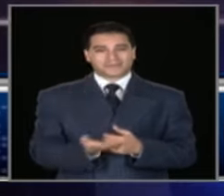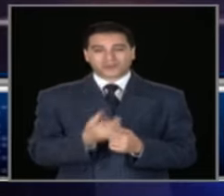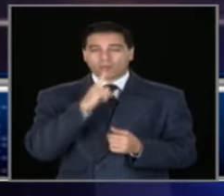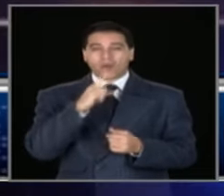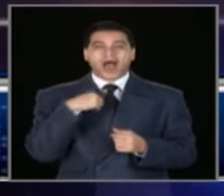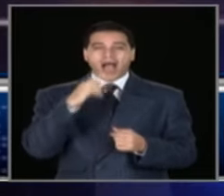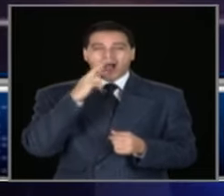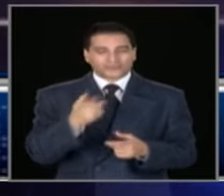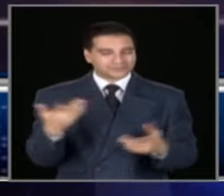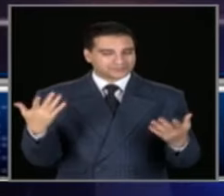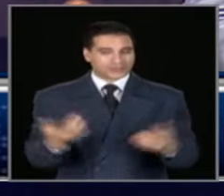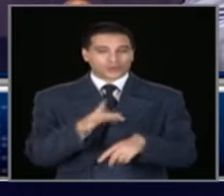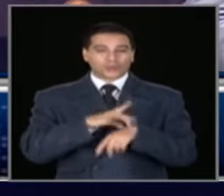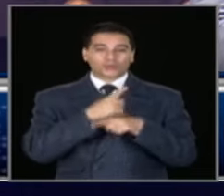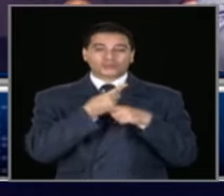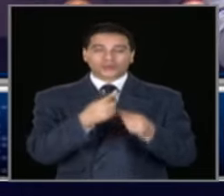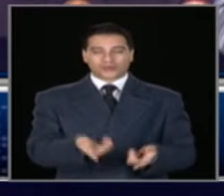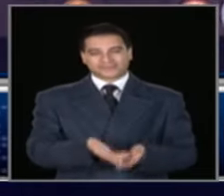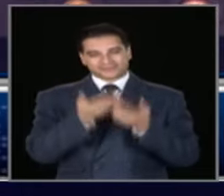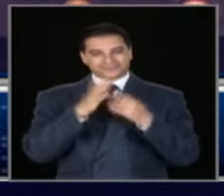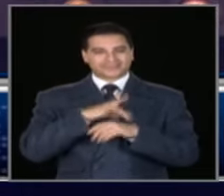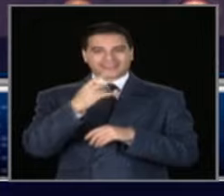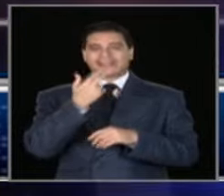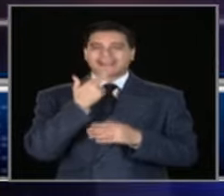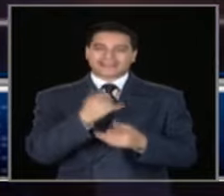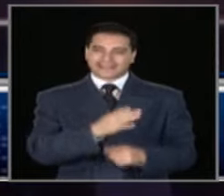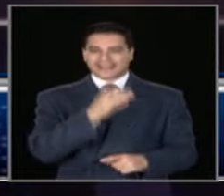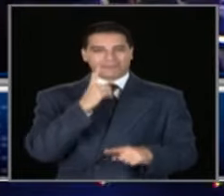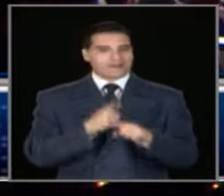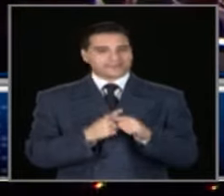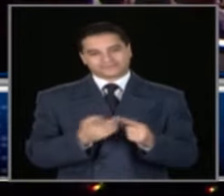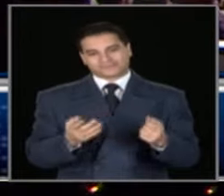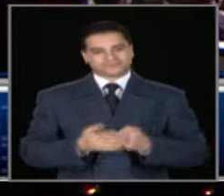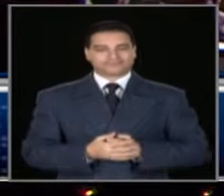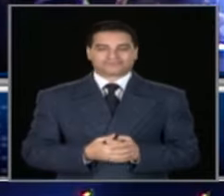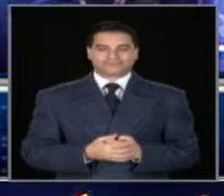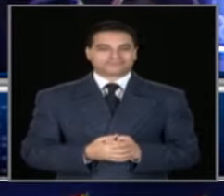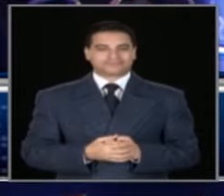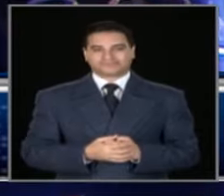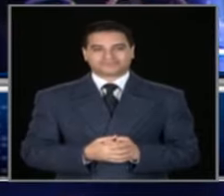طب يا دكتورة. جهاد، إجابة خاطئة.